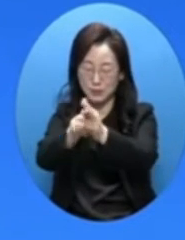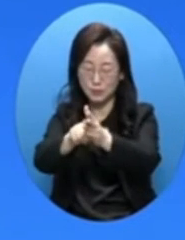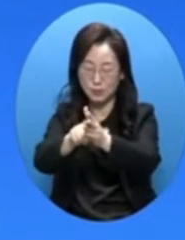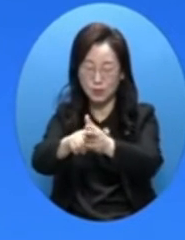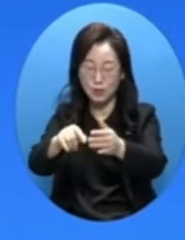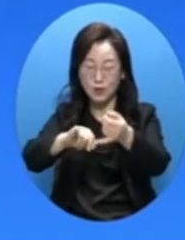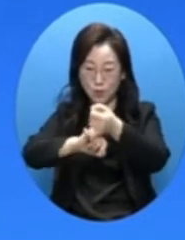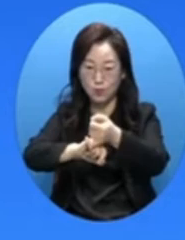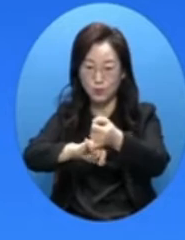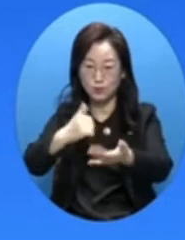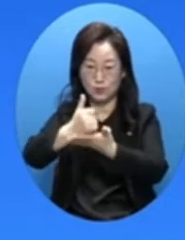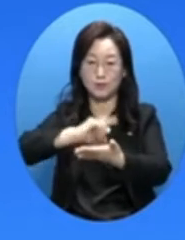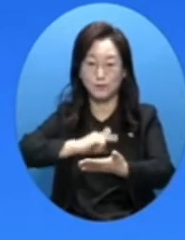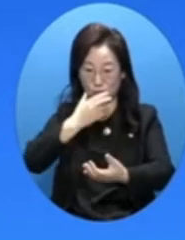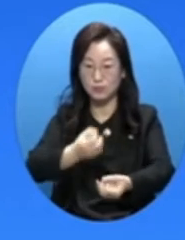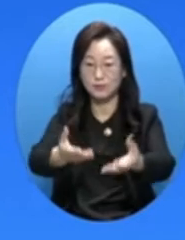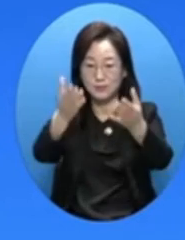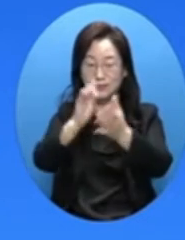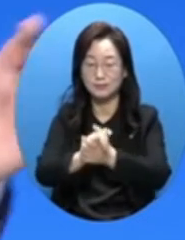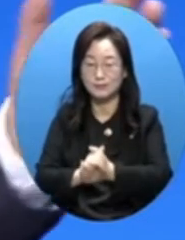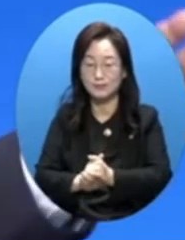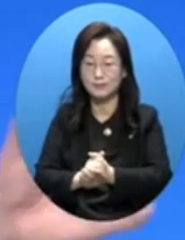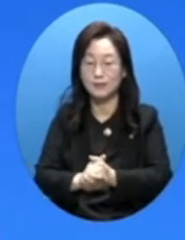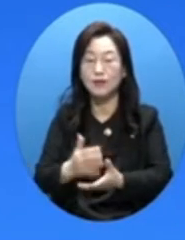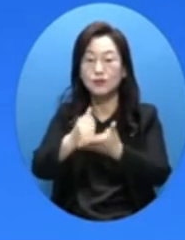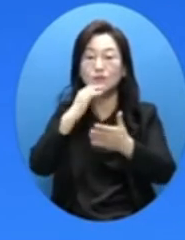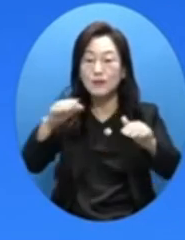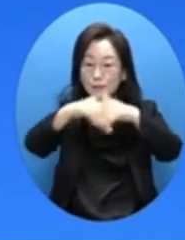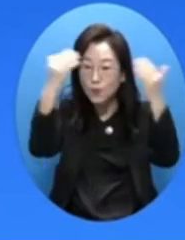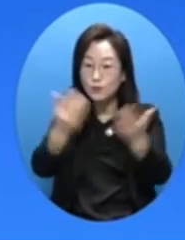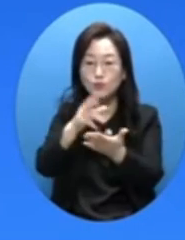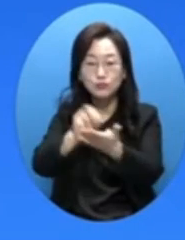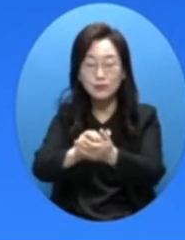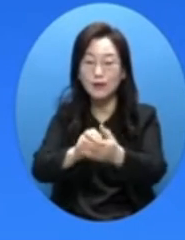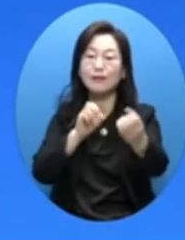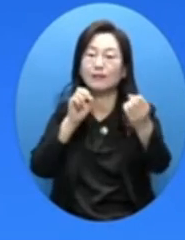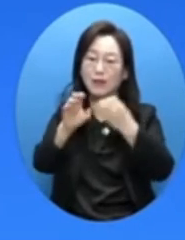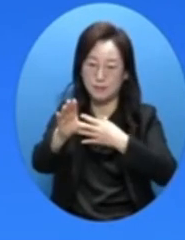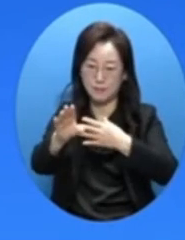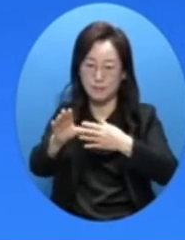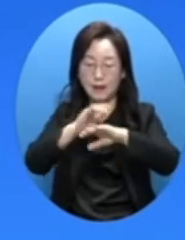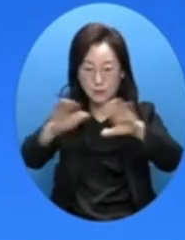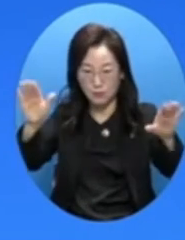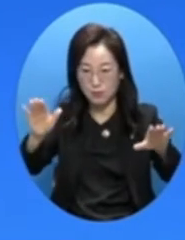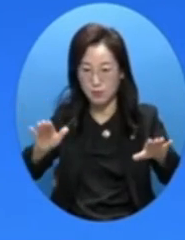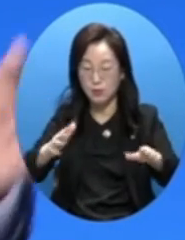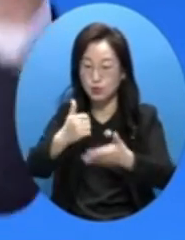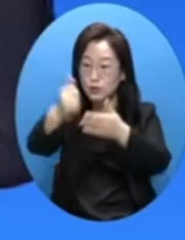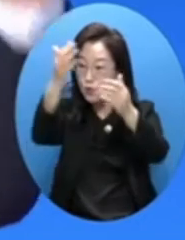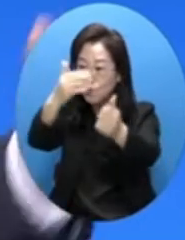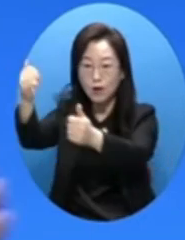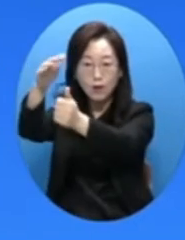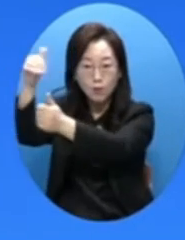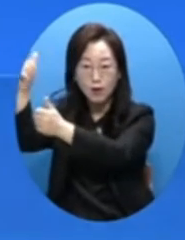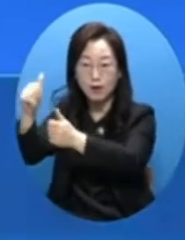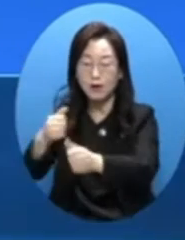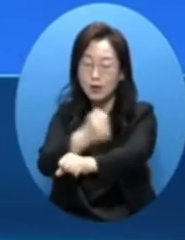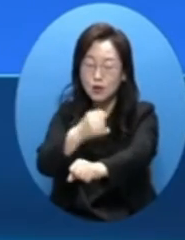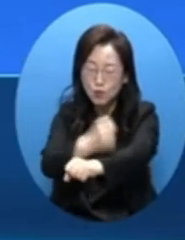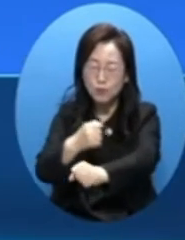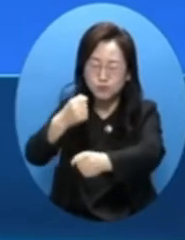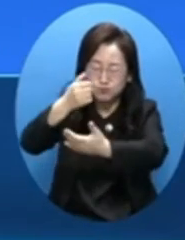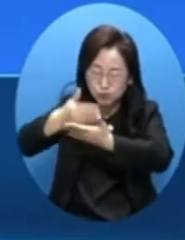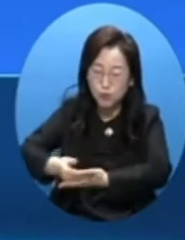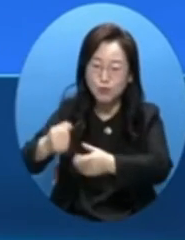되기를 주님의 이름으로 축원합니다. 주님만이 모든 문제의 답이 되시는 것입니다. 주님이 우리를 부르고 계십니다. 수고하고